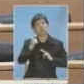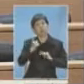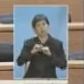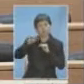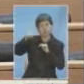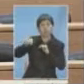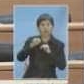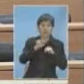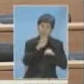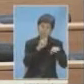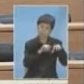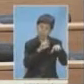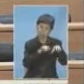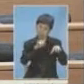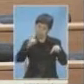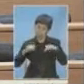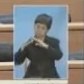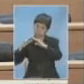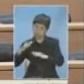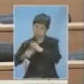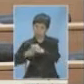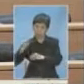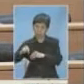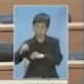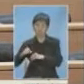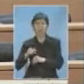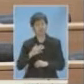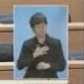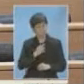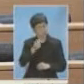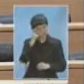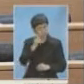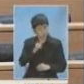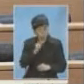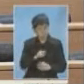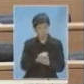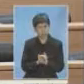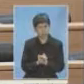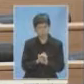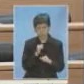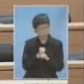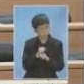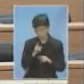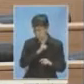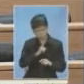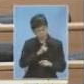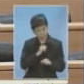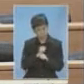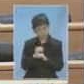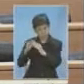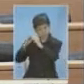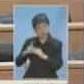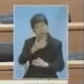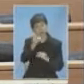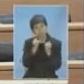ตรงข้ามสภาผมเชื่อว่าเป็นหน้าที่ประธานสภาและเลขาธิการสภาครับต้องออกไปจัดการกับเรื่องนี้เต็นท์นี้พ